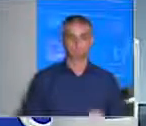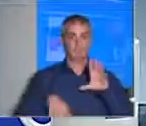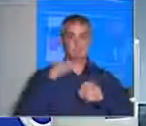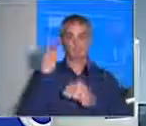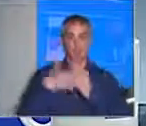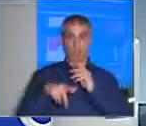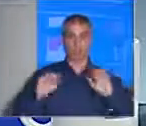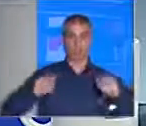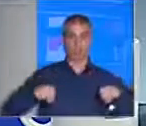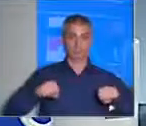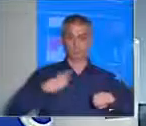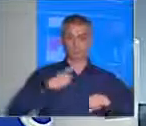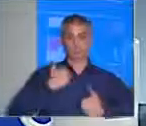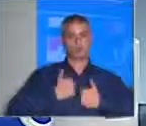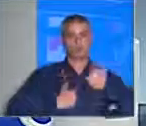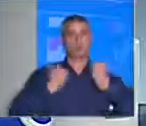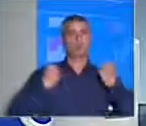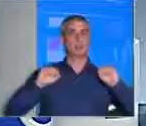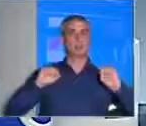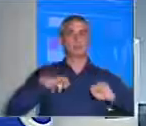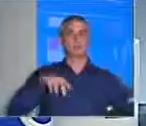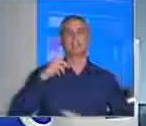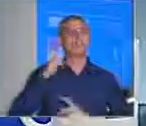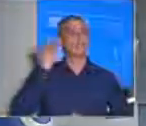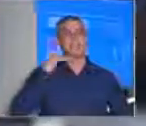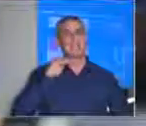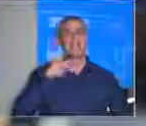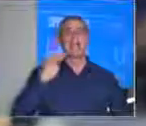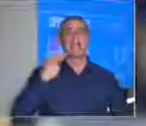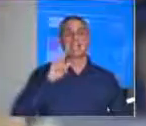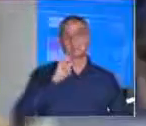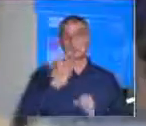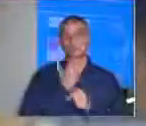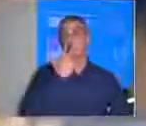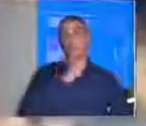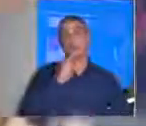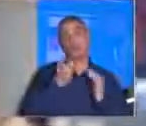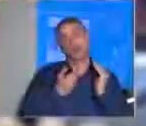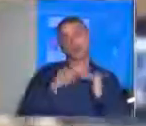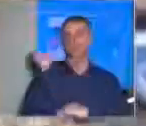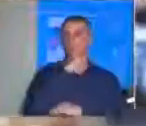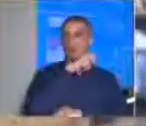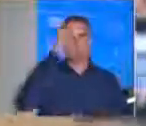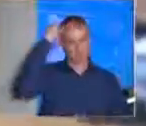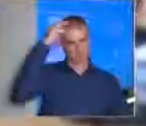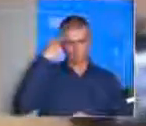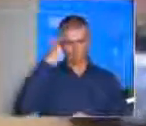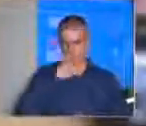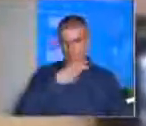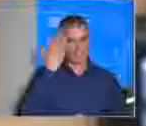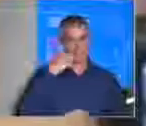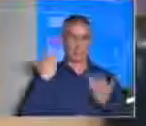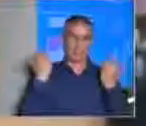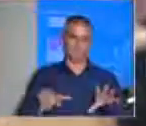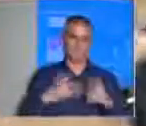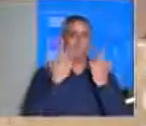בבחירות האחרונות לנשיאות זכתה המועמדת הדמוקרטית הילרי קלינטון ב3 מיליון קולות יותר מטראמפ, אלא שכידוע קלינטון